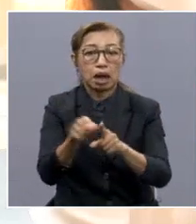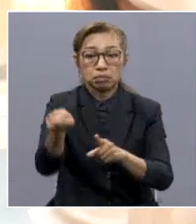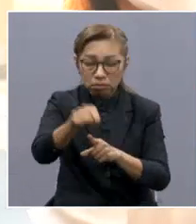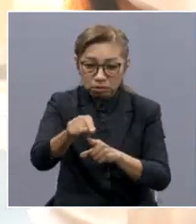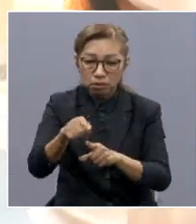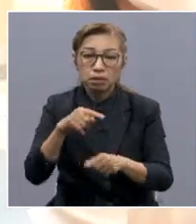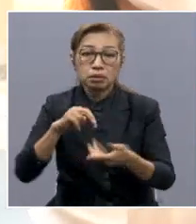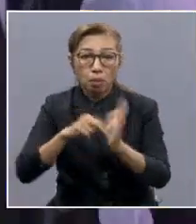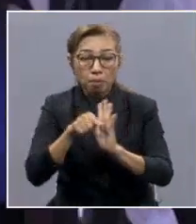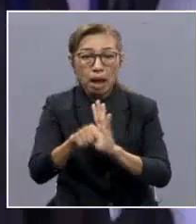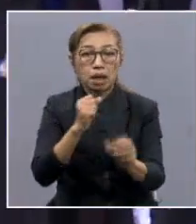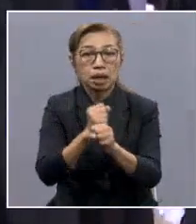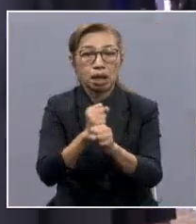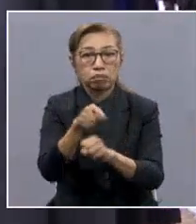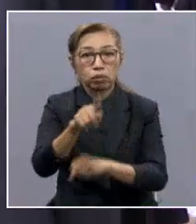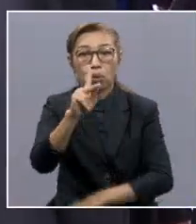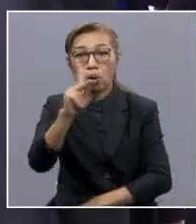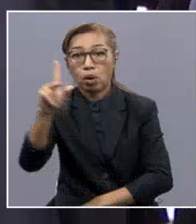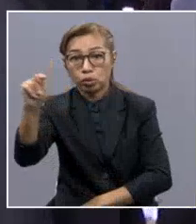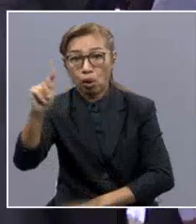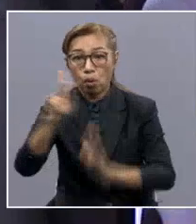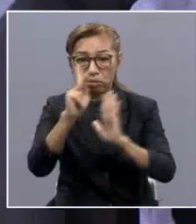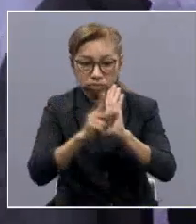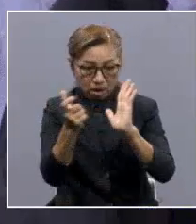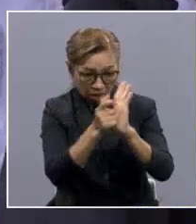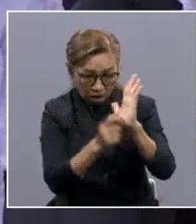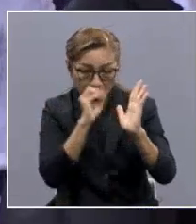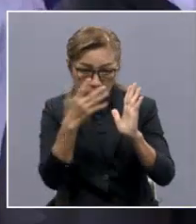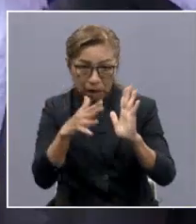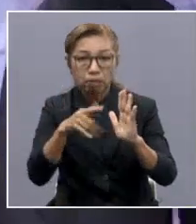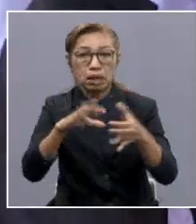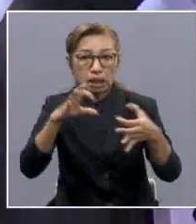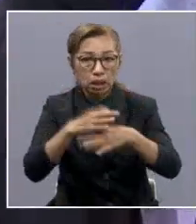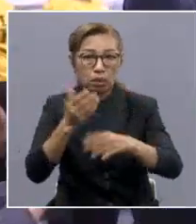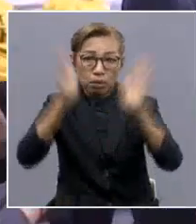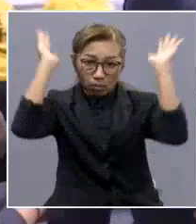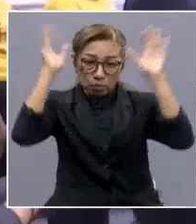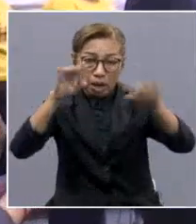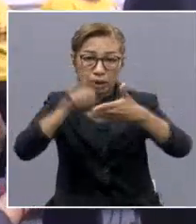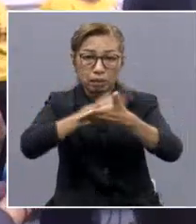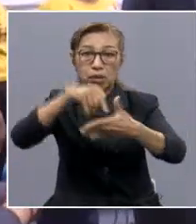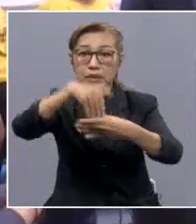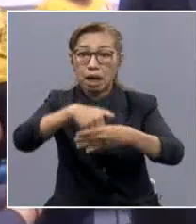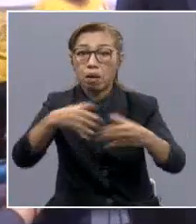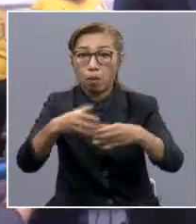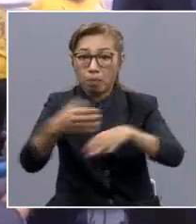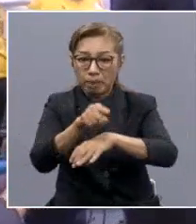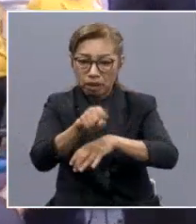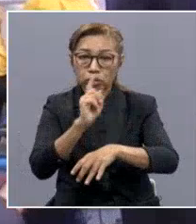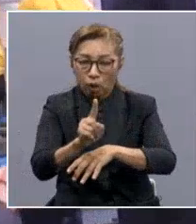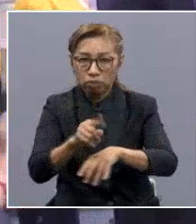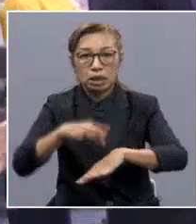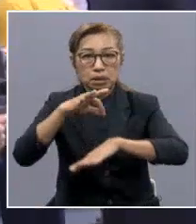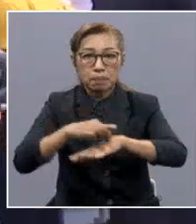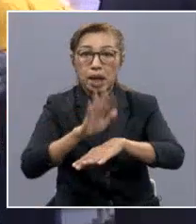ายแล้วก็ระเบียบของกกต.อยู่แล้วส่วนจะไปพื้นที่ใดบ้างตนคิดว่าพรรคได้เตรียมการเอาไว้หมดแล้วและอีกไม่นาน